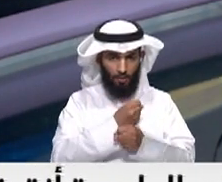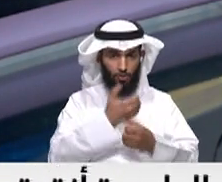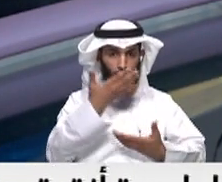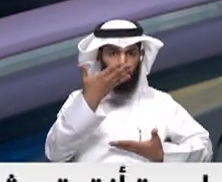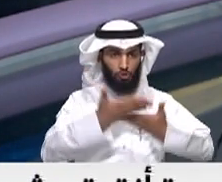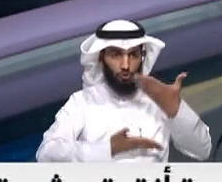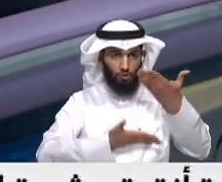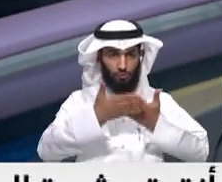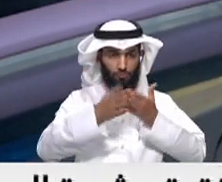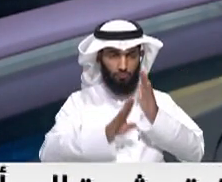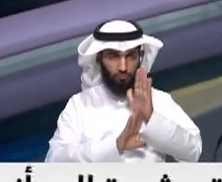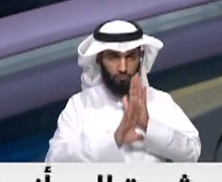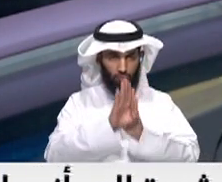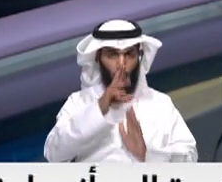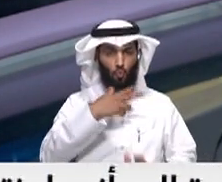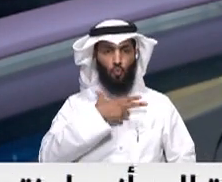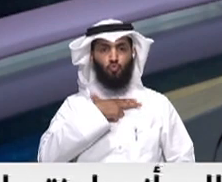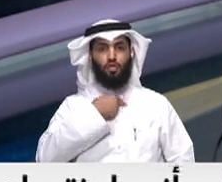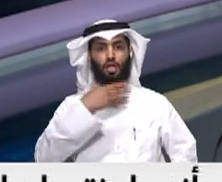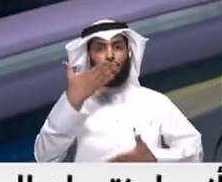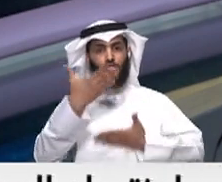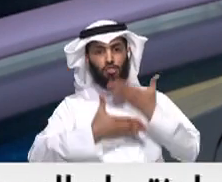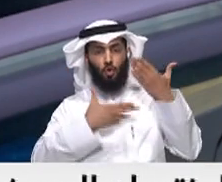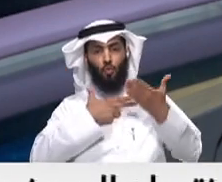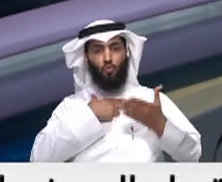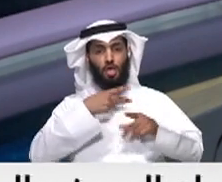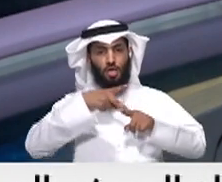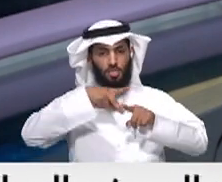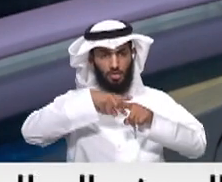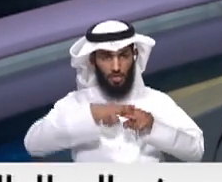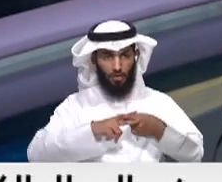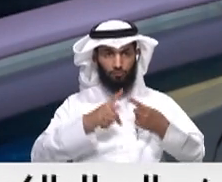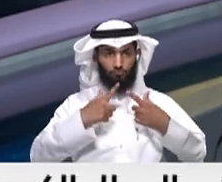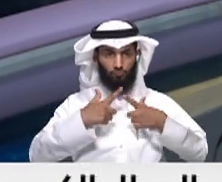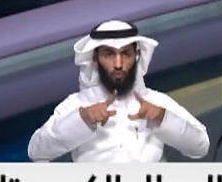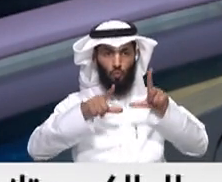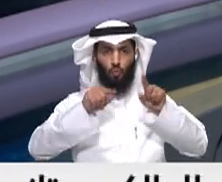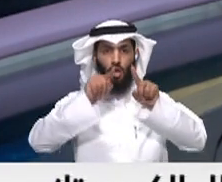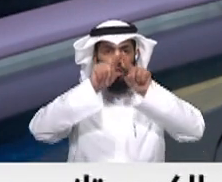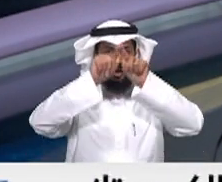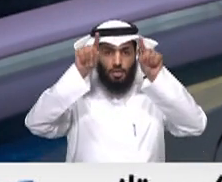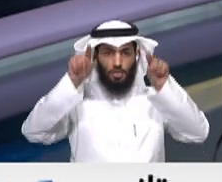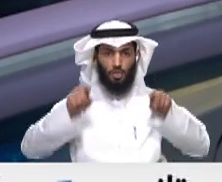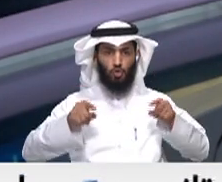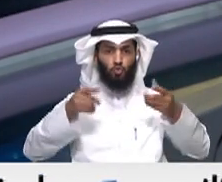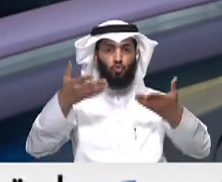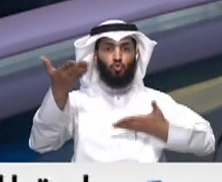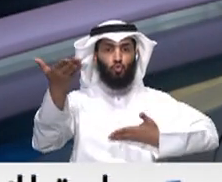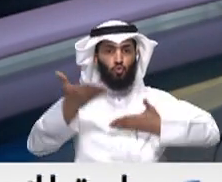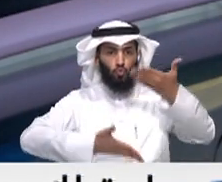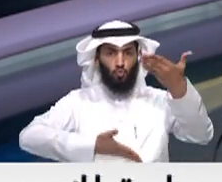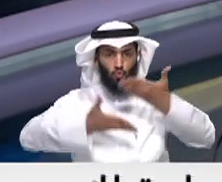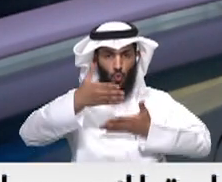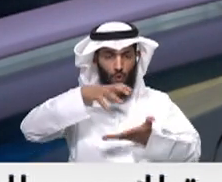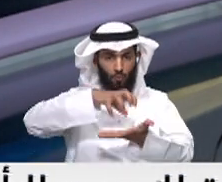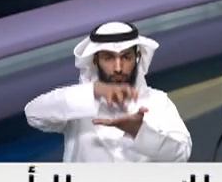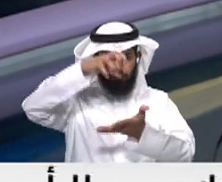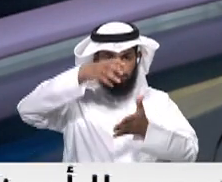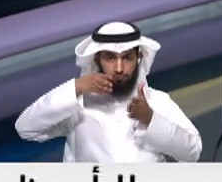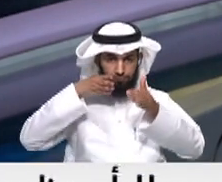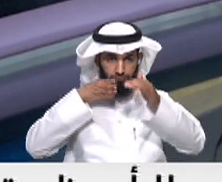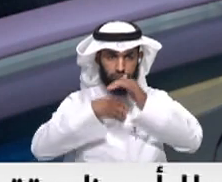حمله وزاره التجاره والصناعه تعزيز دور التوعيه في المجمعات التجاريه عبر فريق متكامل من